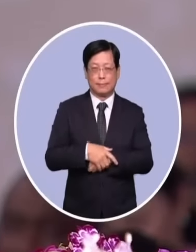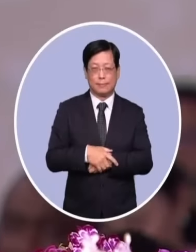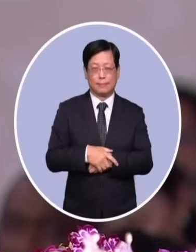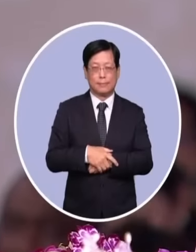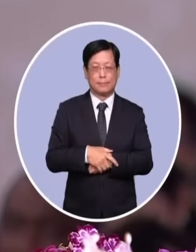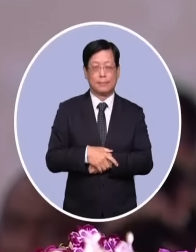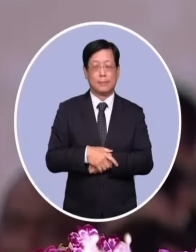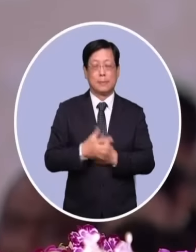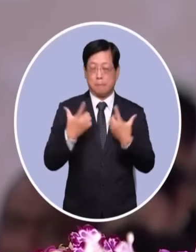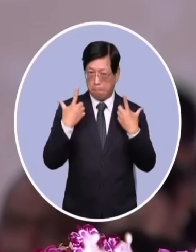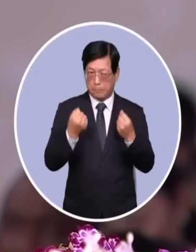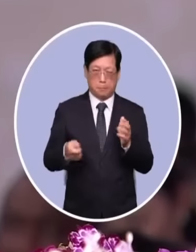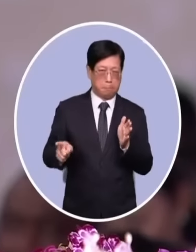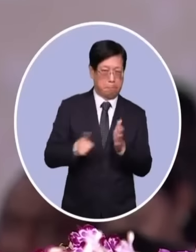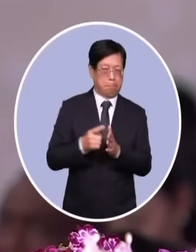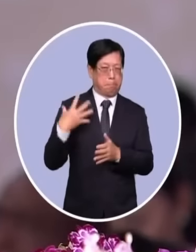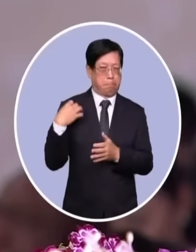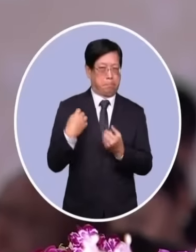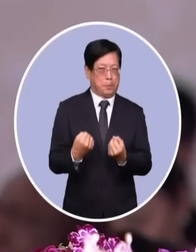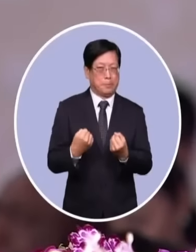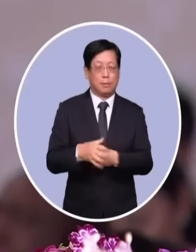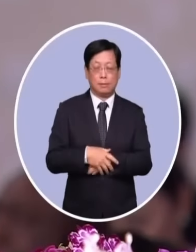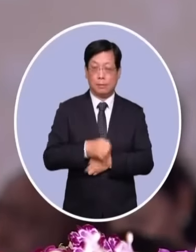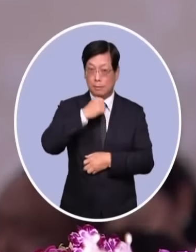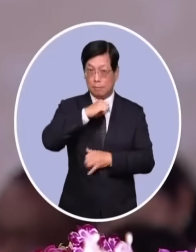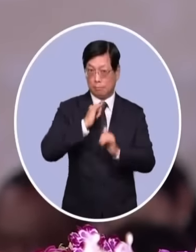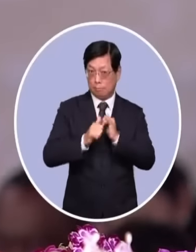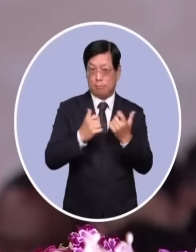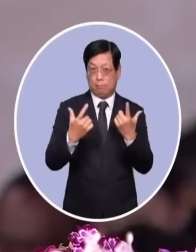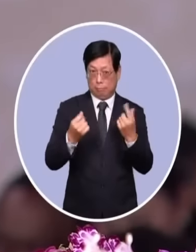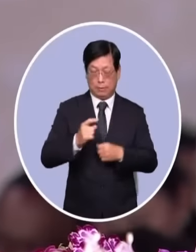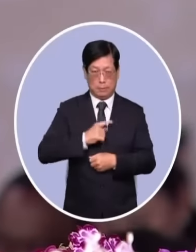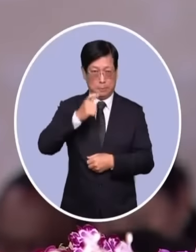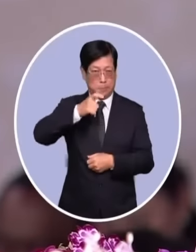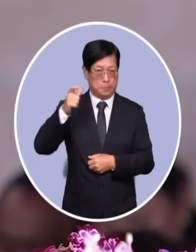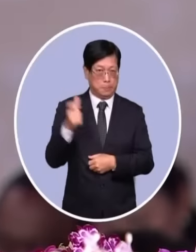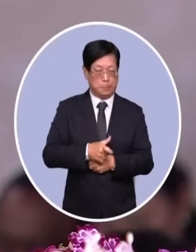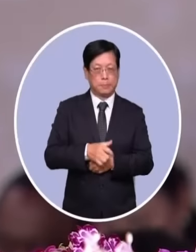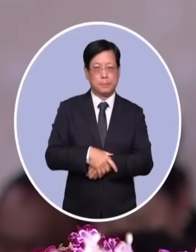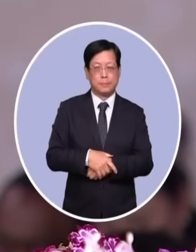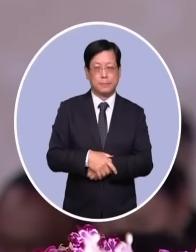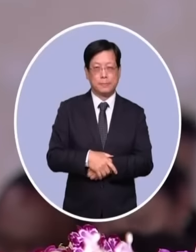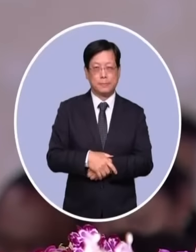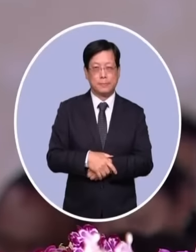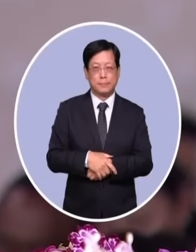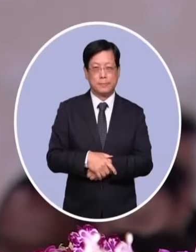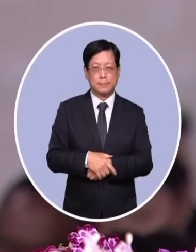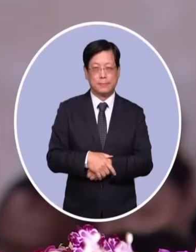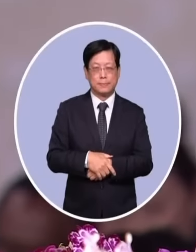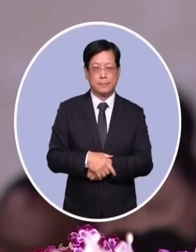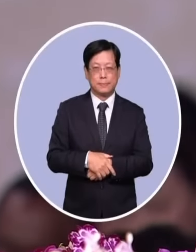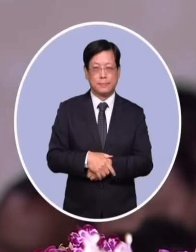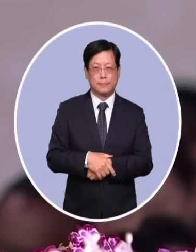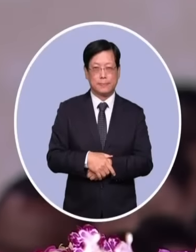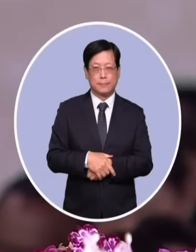始终屹立不摇，台湾人民始终坚韧不移。